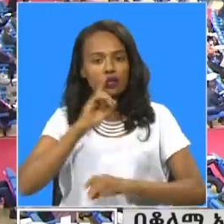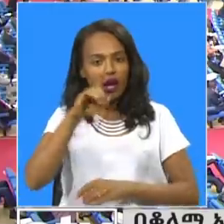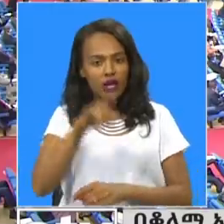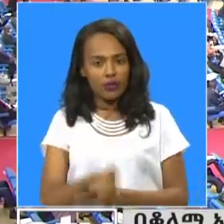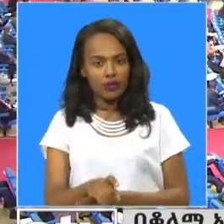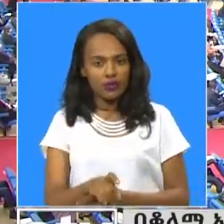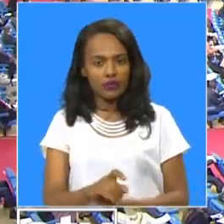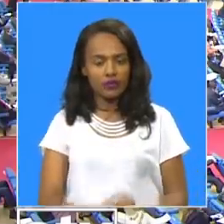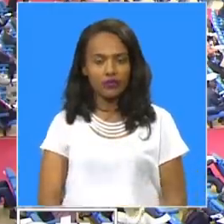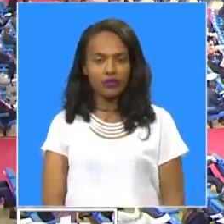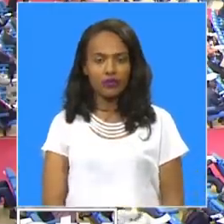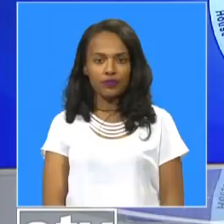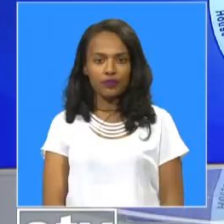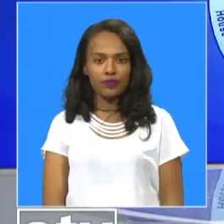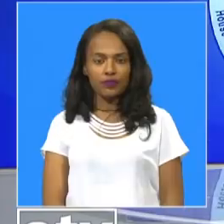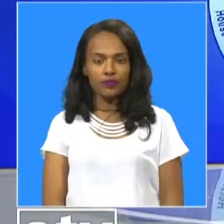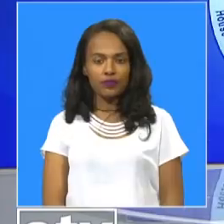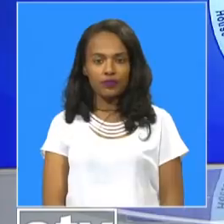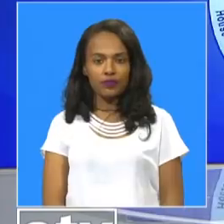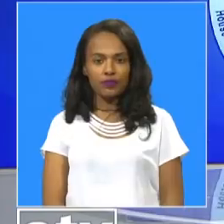ይኖርብናል